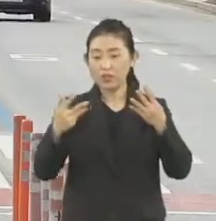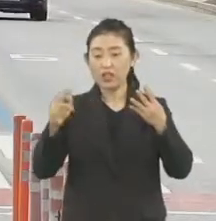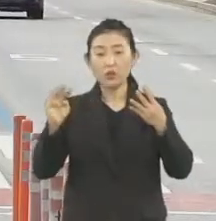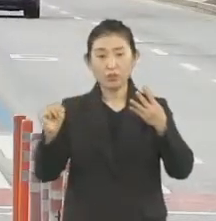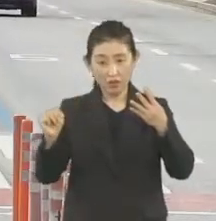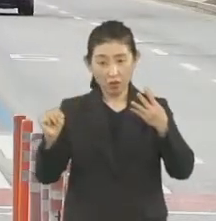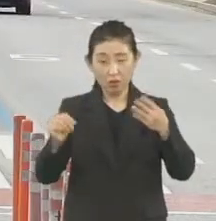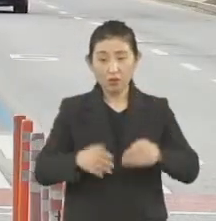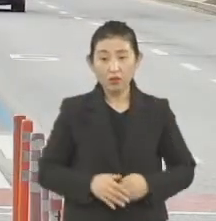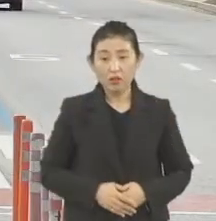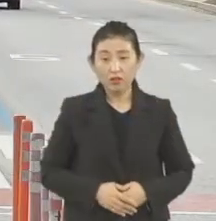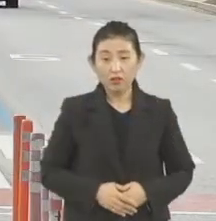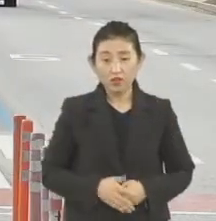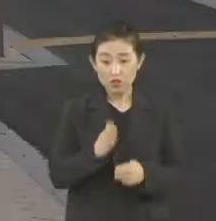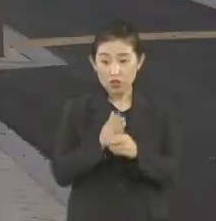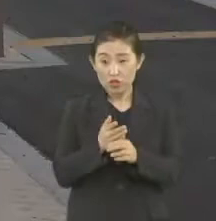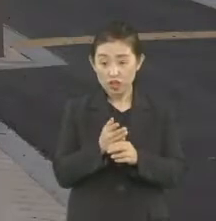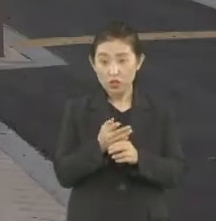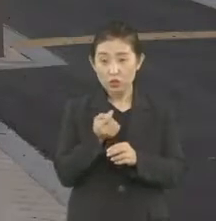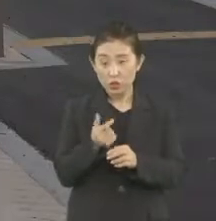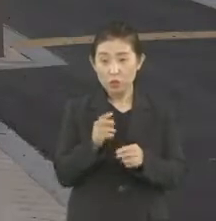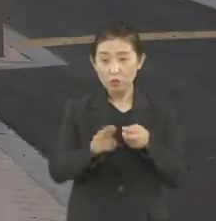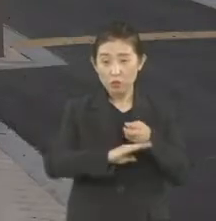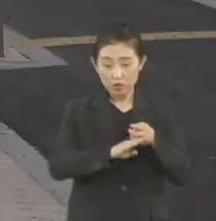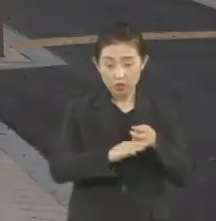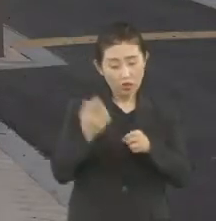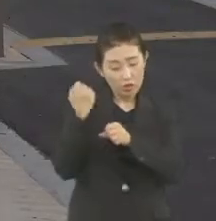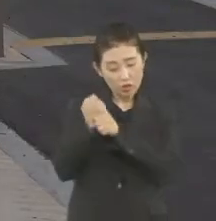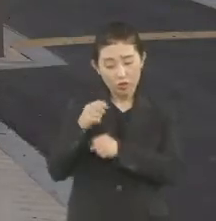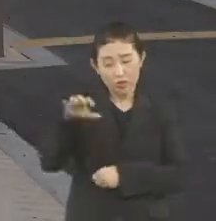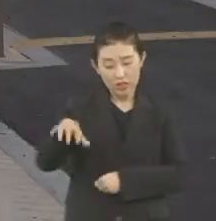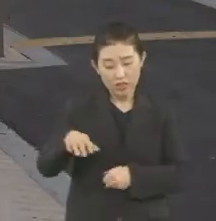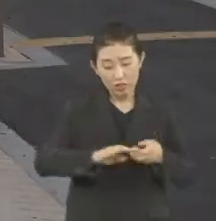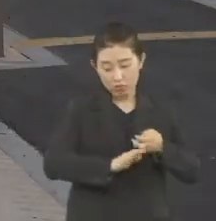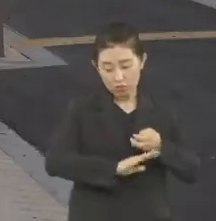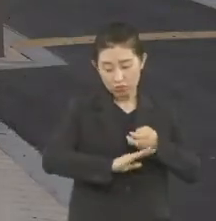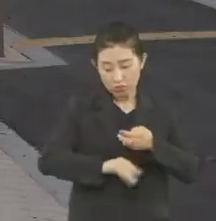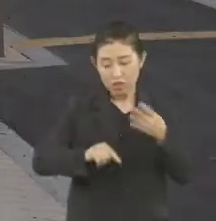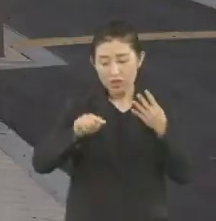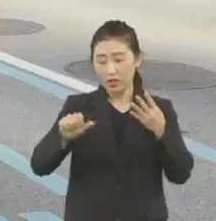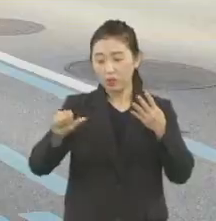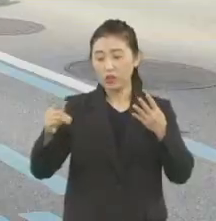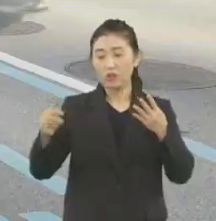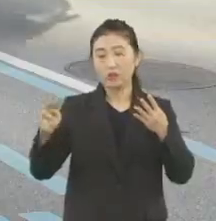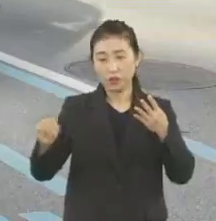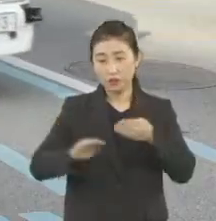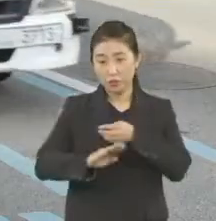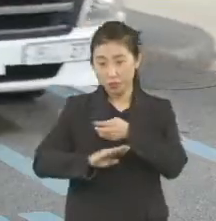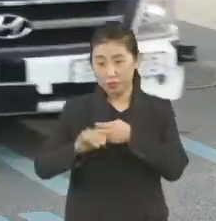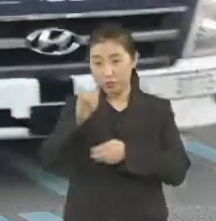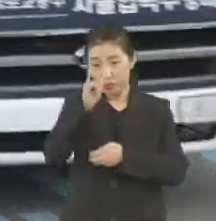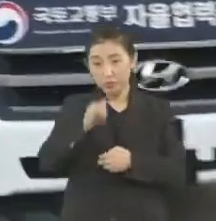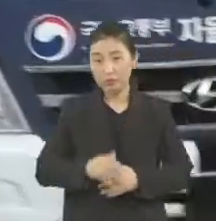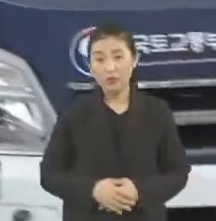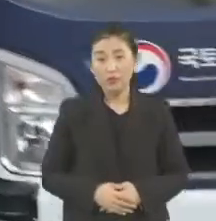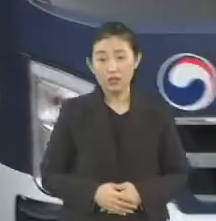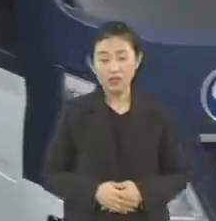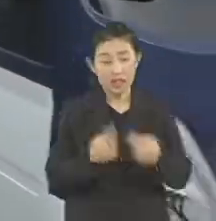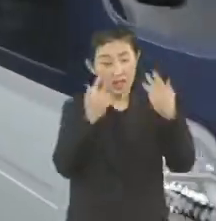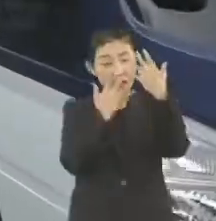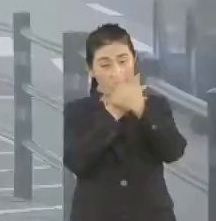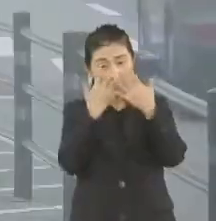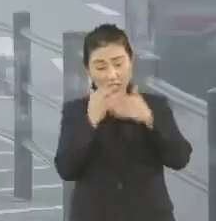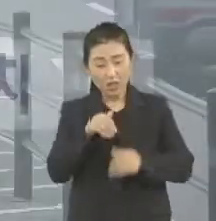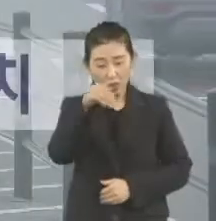4.8km 구간을 달리고 중형 버스가 국책연구단지까지 약 4.5km 구간을 운행했습니다. 안개는